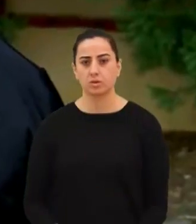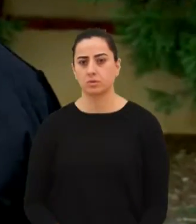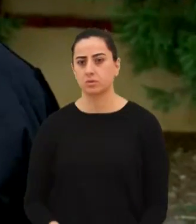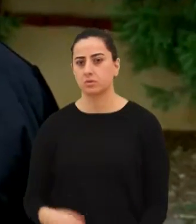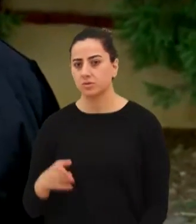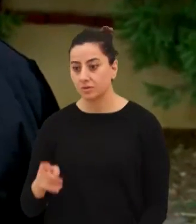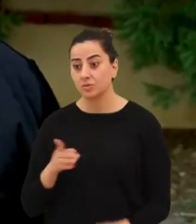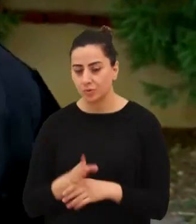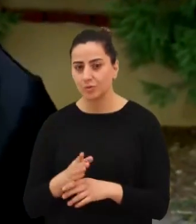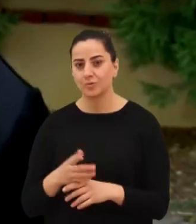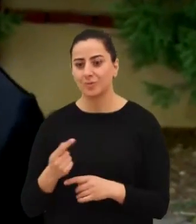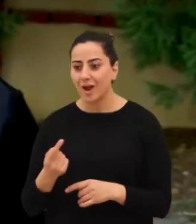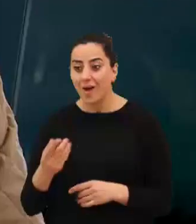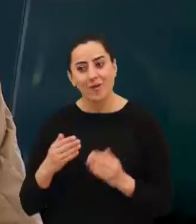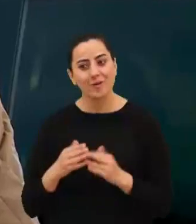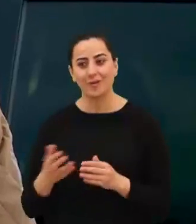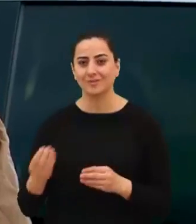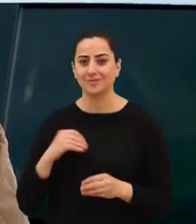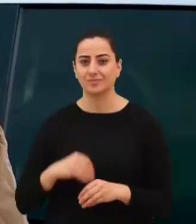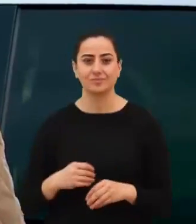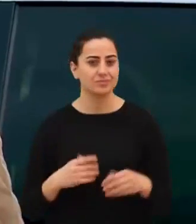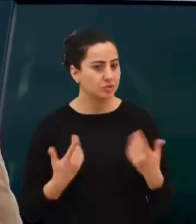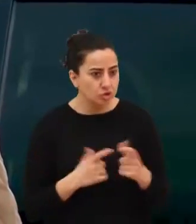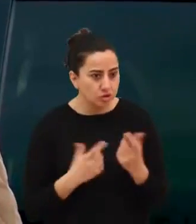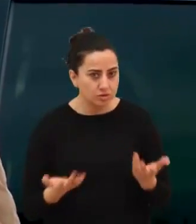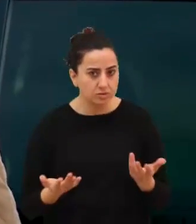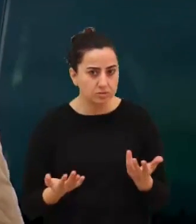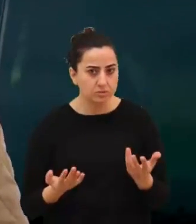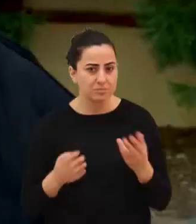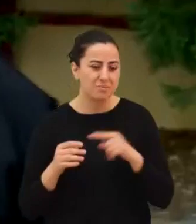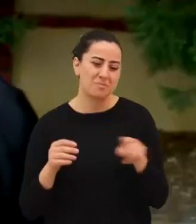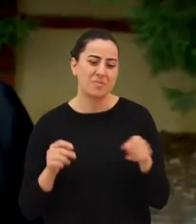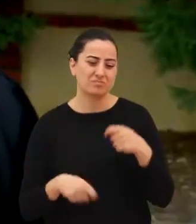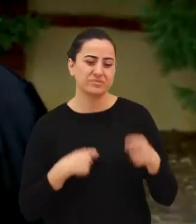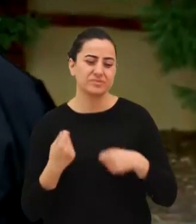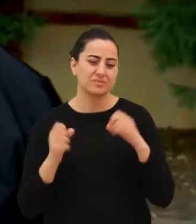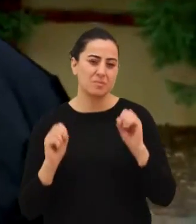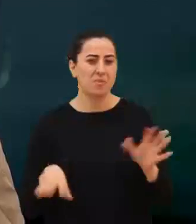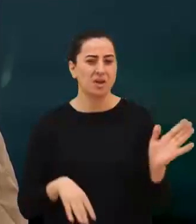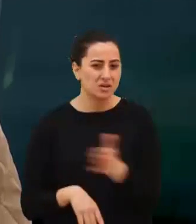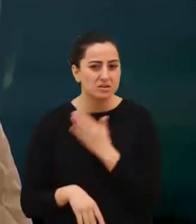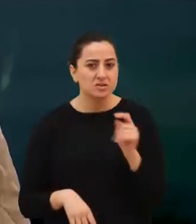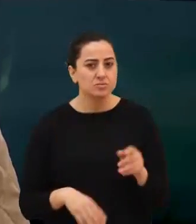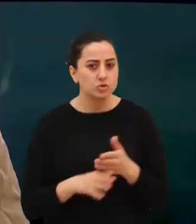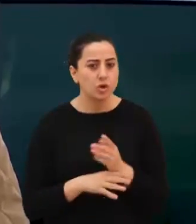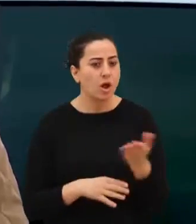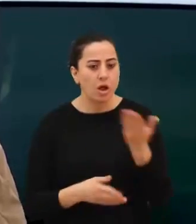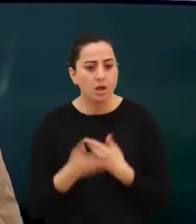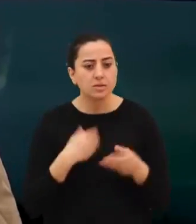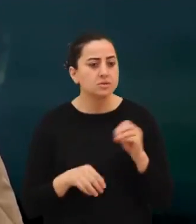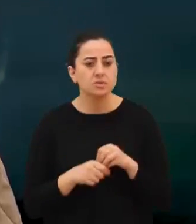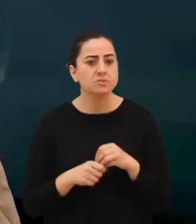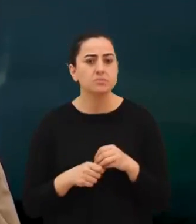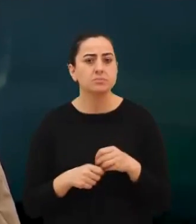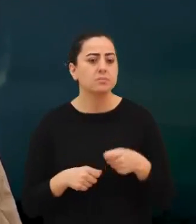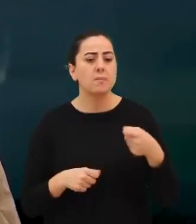atasözü doğru çıktı. Para parayı çekti ha. Şükrü. Bırak şimdi böyle atasözü, deyimler sözlüğü gibi konuşmayı. Anlat bakalım, neymiş bu